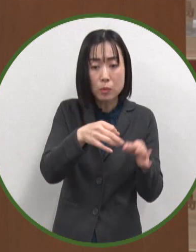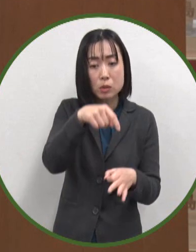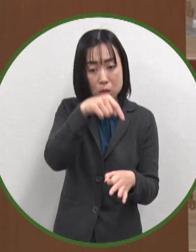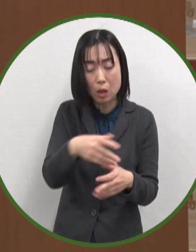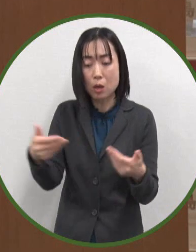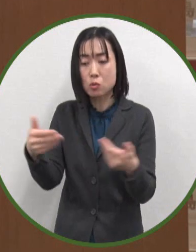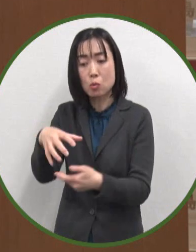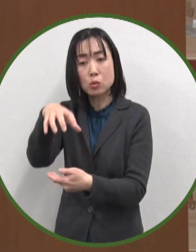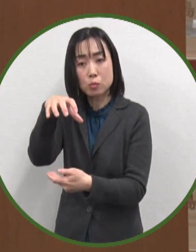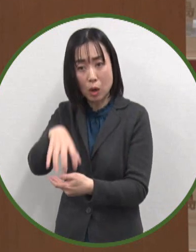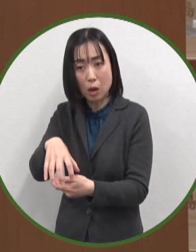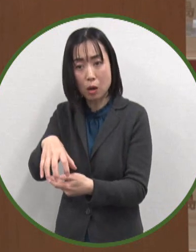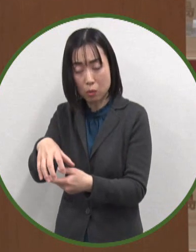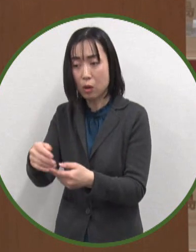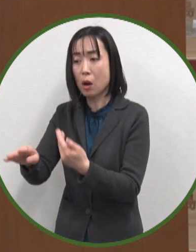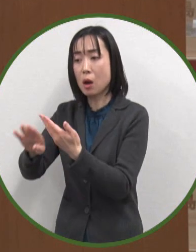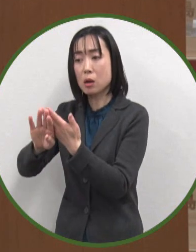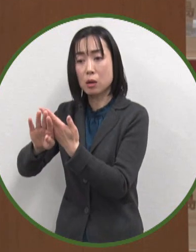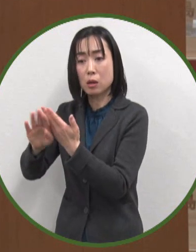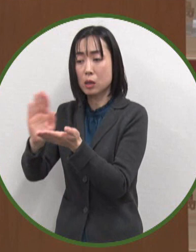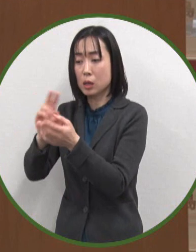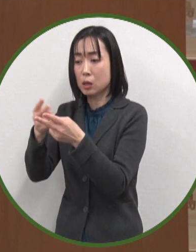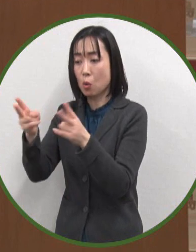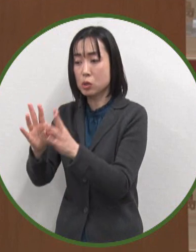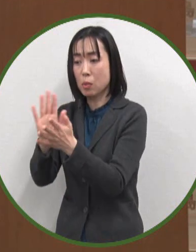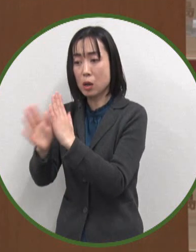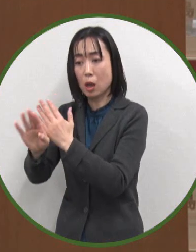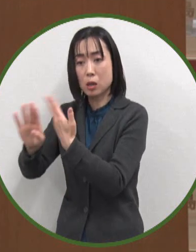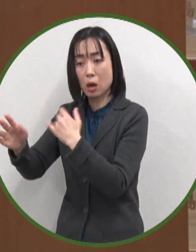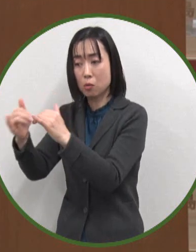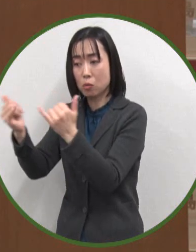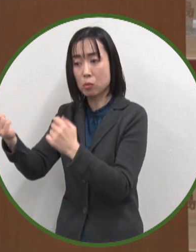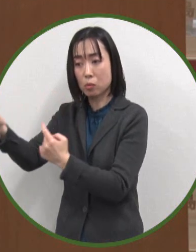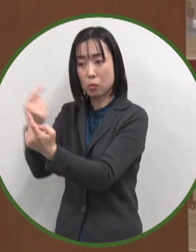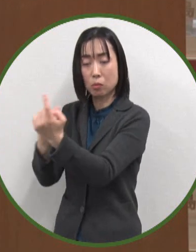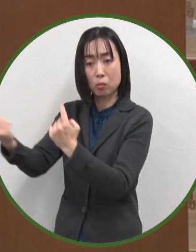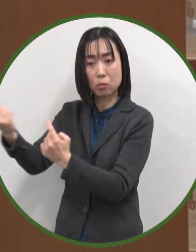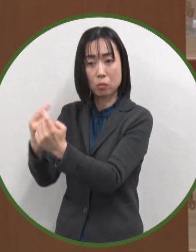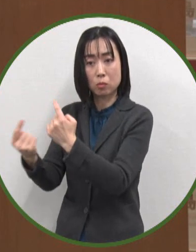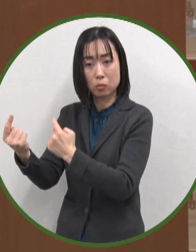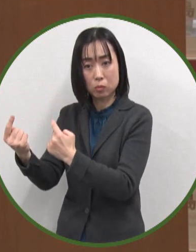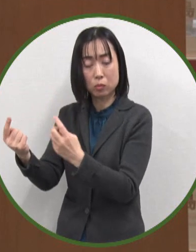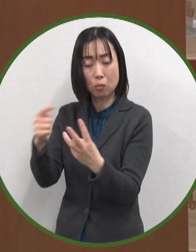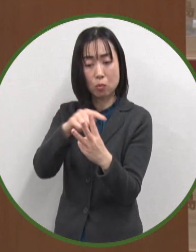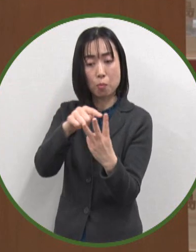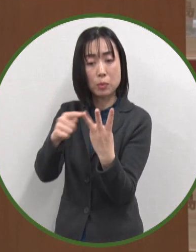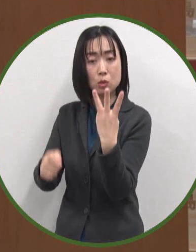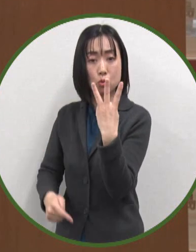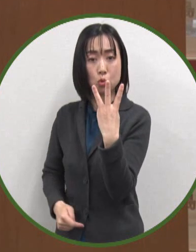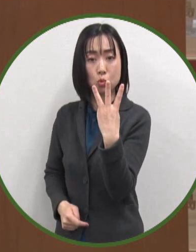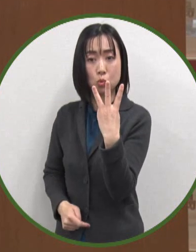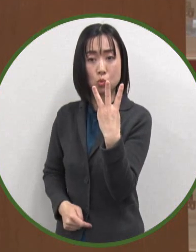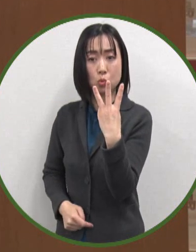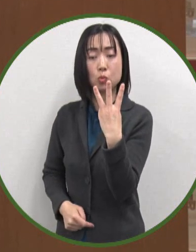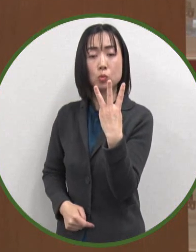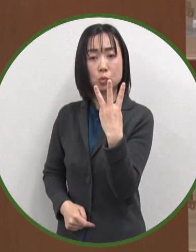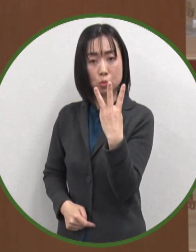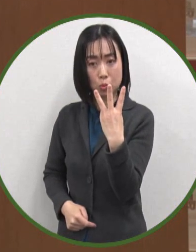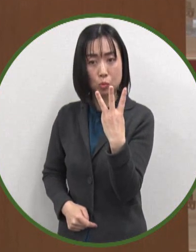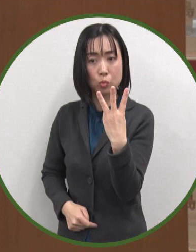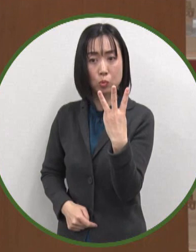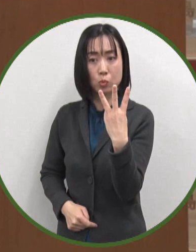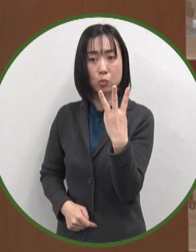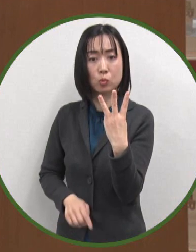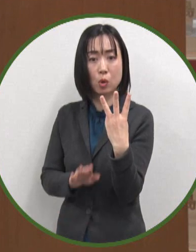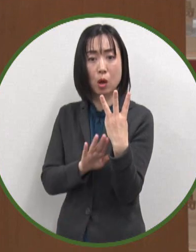他県外往来というところがですね、まあ、大きな3つのルートとして